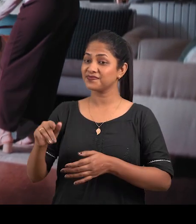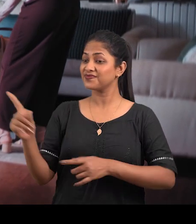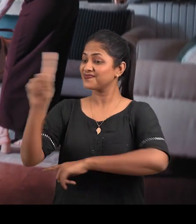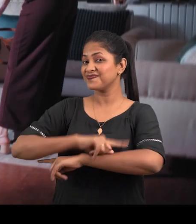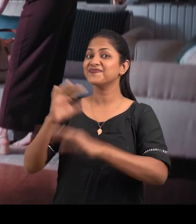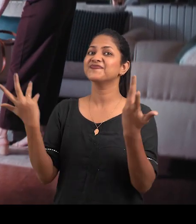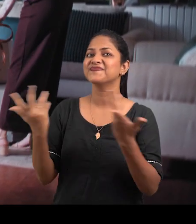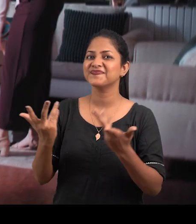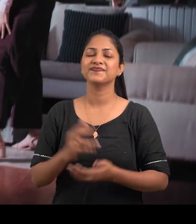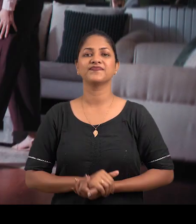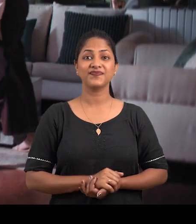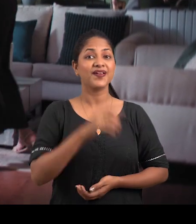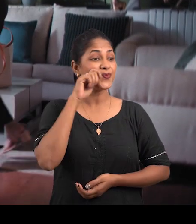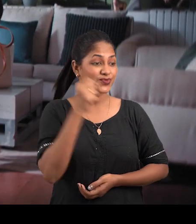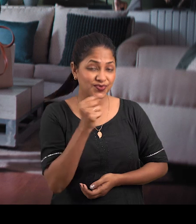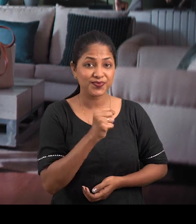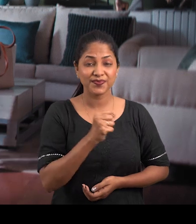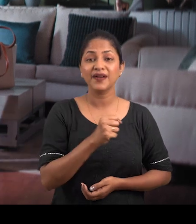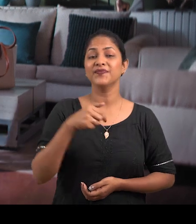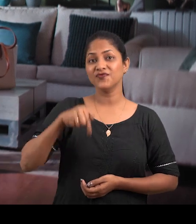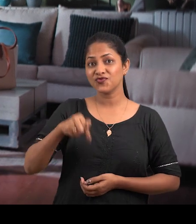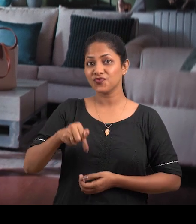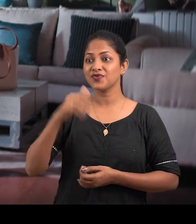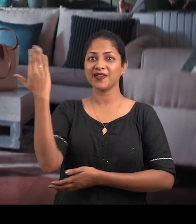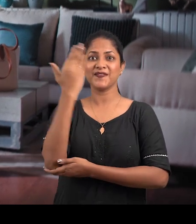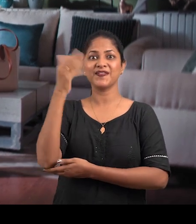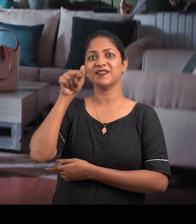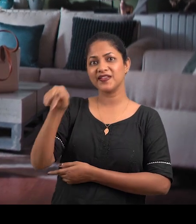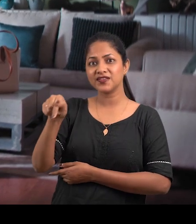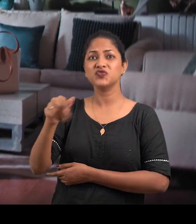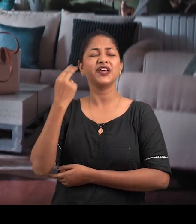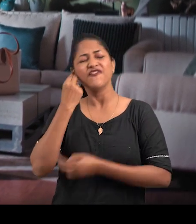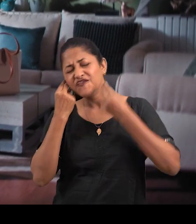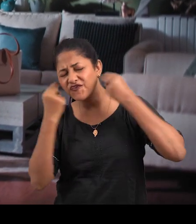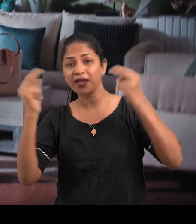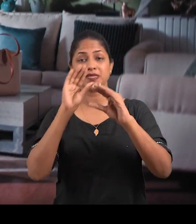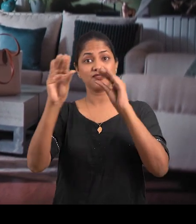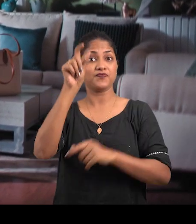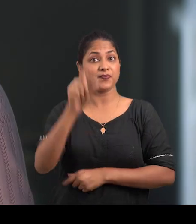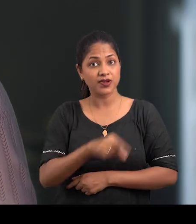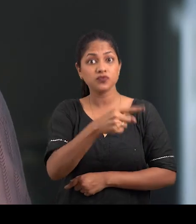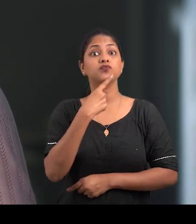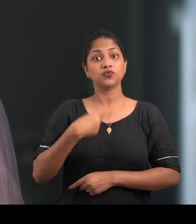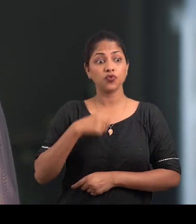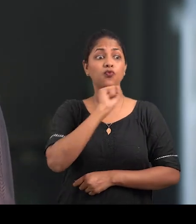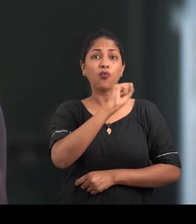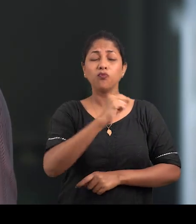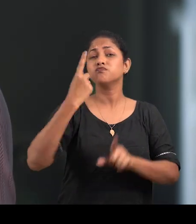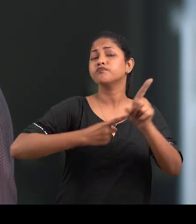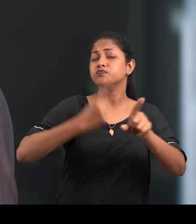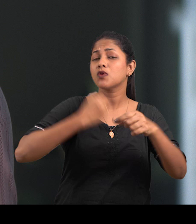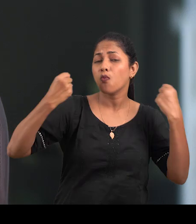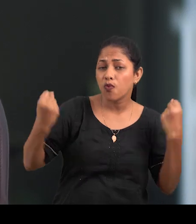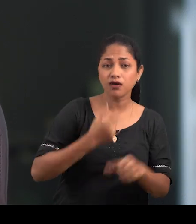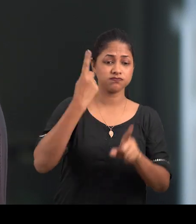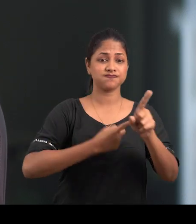ಮಗು, ಇವತ್ತಿನ ದಿನ ಹೇಗಿತ್ತು? ತಾತ, ಇವತ್ತೊಂದ್ ಸೆಮಿನಾರ್ ಅಲ್ಲಿ ಪ್ರಸಿದ್ಧ ಹೂಡಿಕೆದಾರರು ಹೇಳಿದ್ರು ಅವರು ತುಂಬಾ